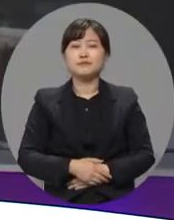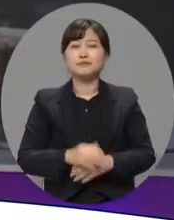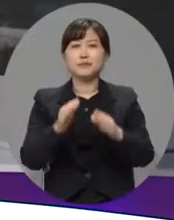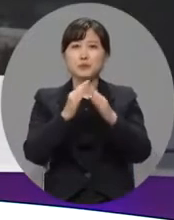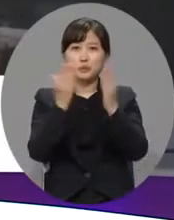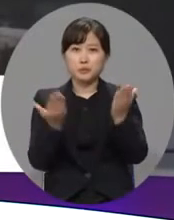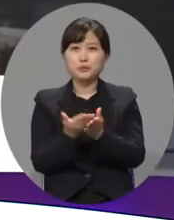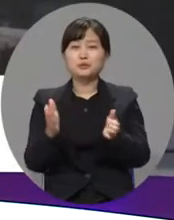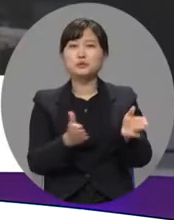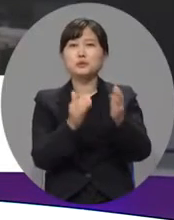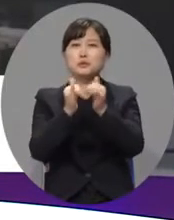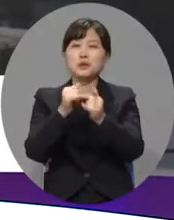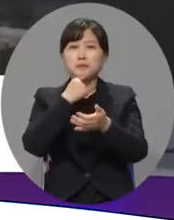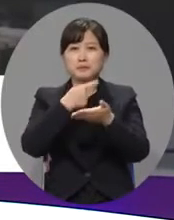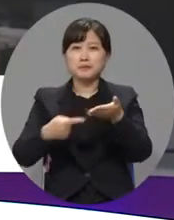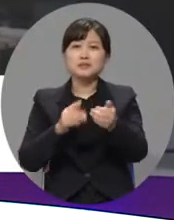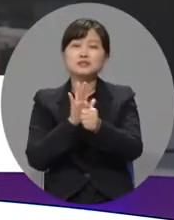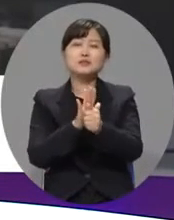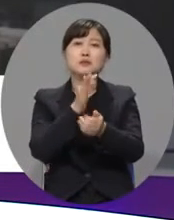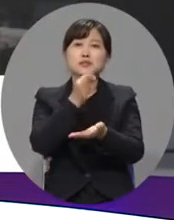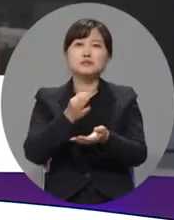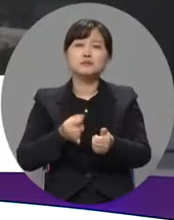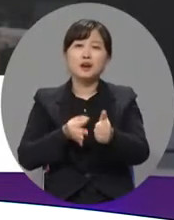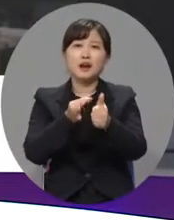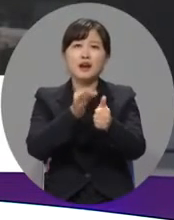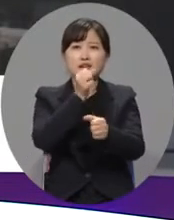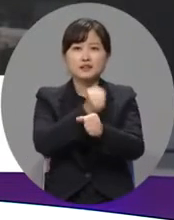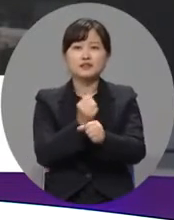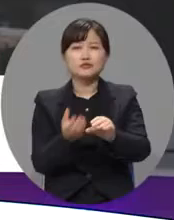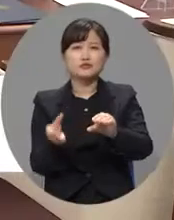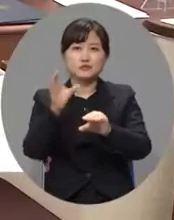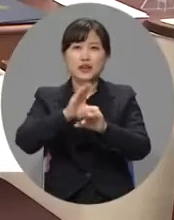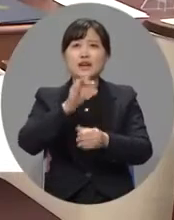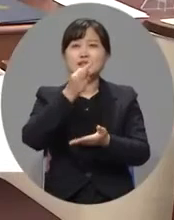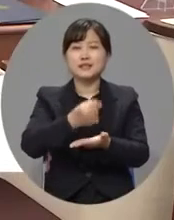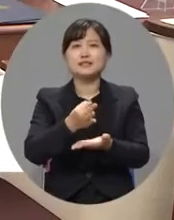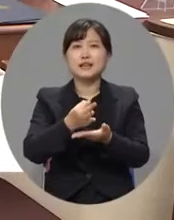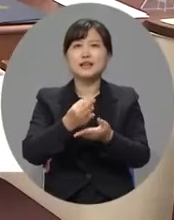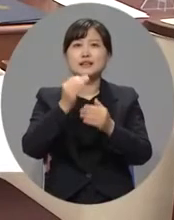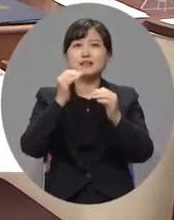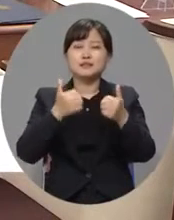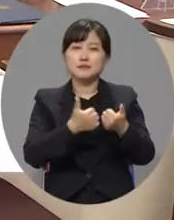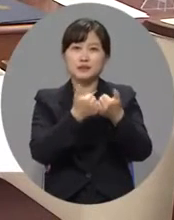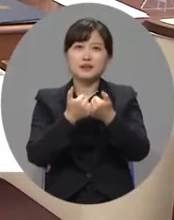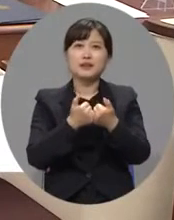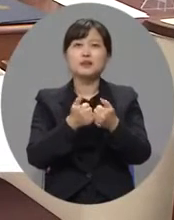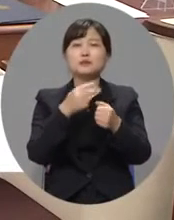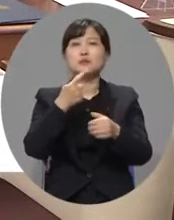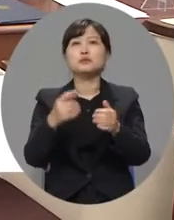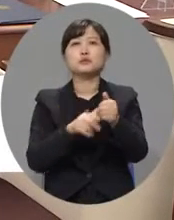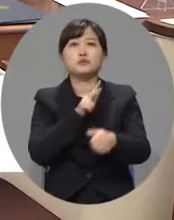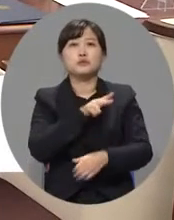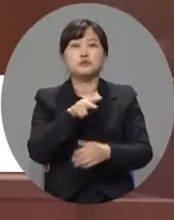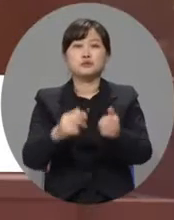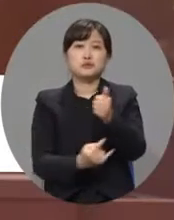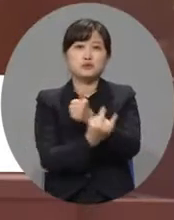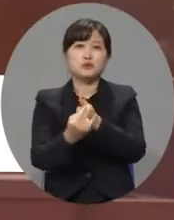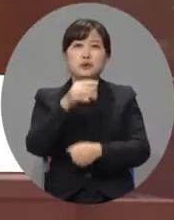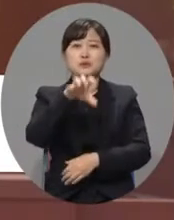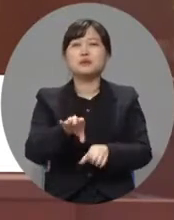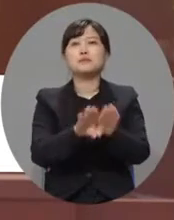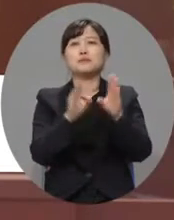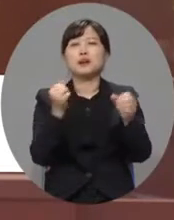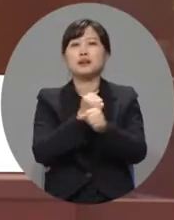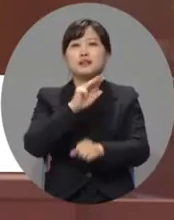모든 도민에게 재난 지원금을 지급하는 내용의 추가경정 예산안이 도의회에서 우결 됐습니다 전력도 잎에는 오늘 오후